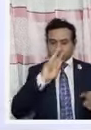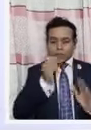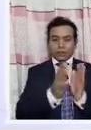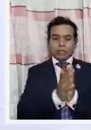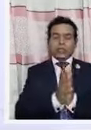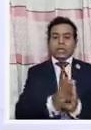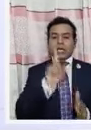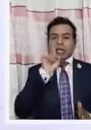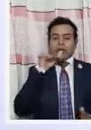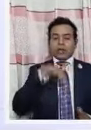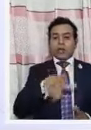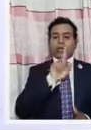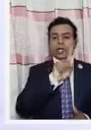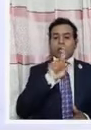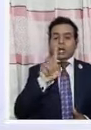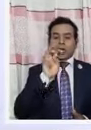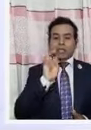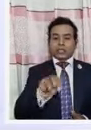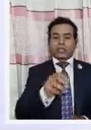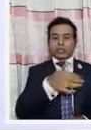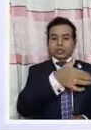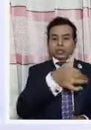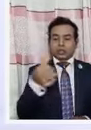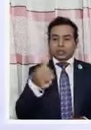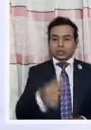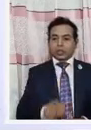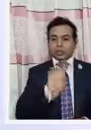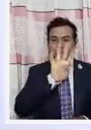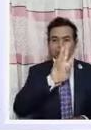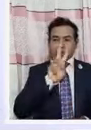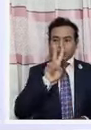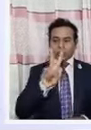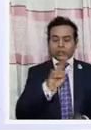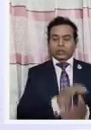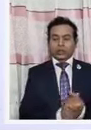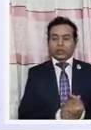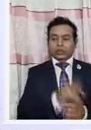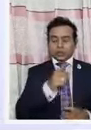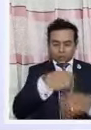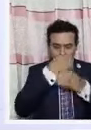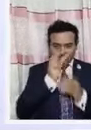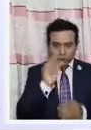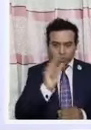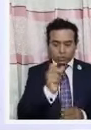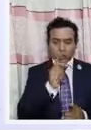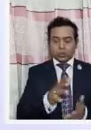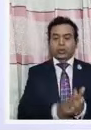24 ঘন্টায় সুস্থ হয়েছেন 1,546 জন। এ পর্যন্ত সুস্থ হয়েছেন